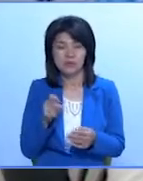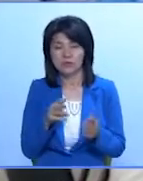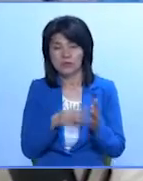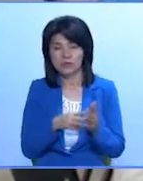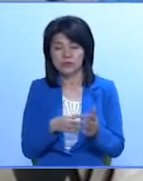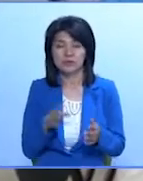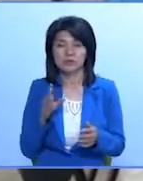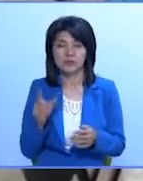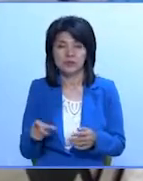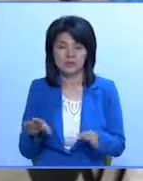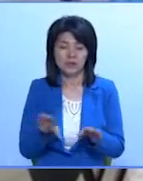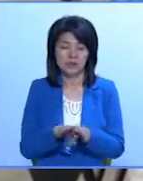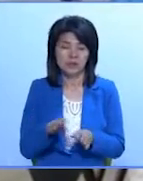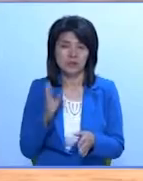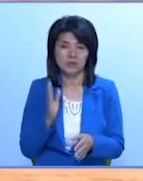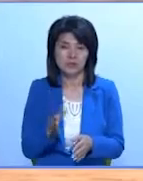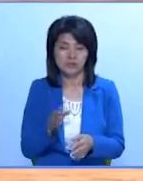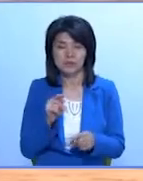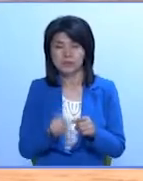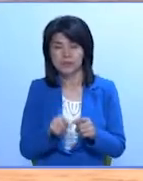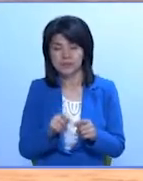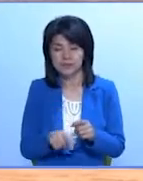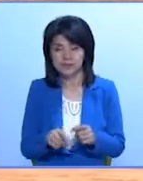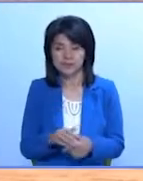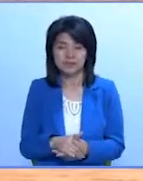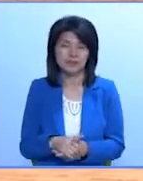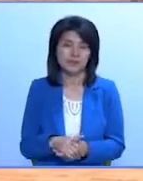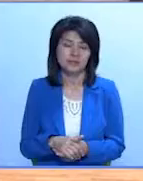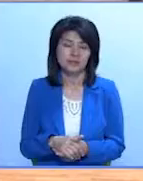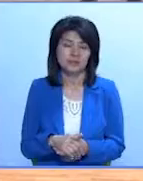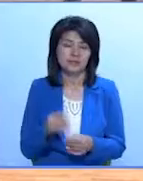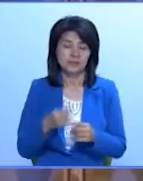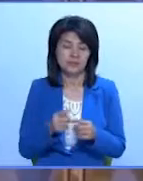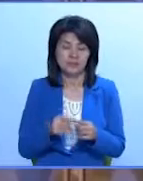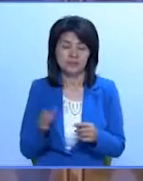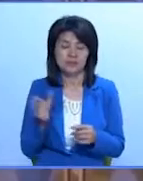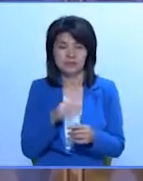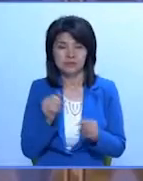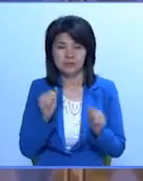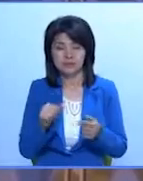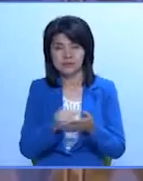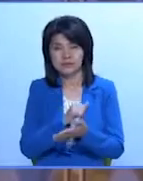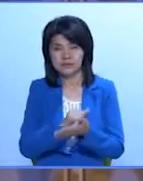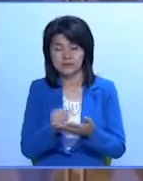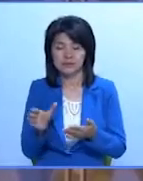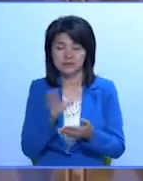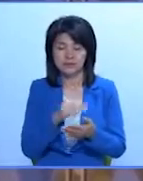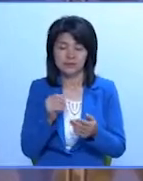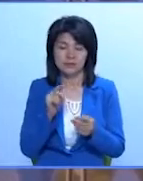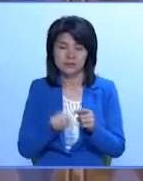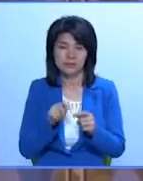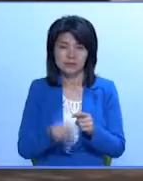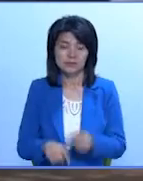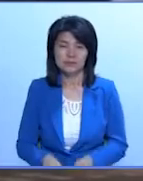да осындай тексеріс жүргізіледі. Сондай-ақ полиция қызметкерлері ғимаратқа кірер алдында азаматтардың құжаттары мен тізімде болуын